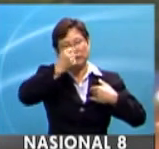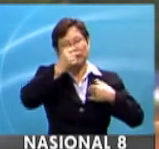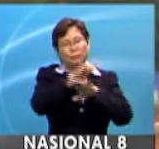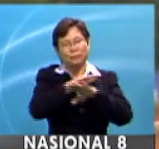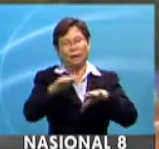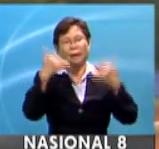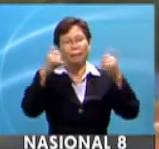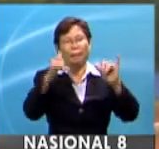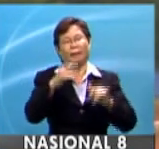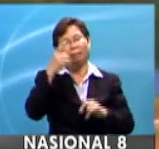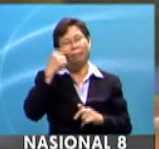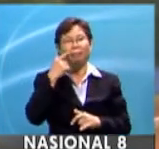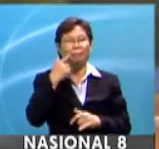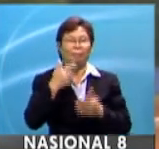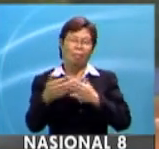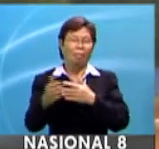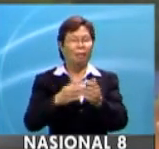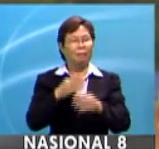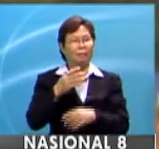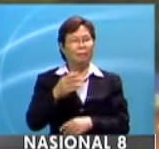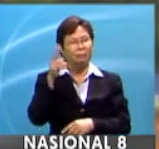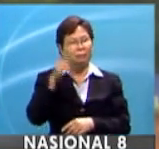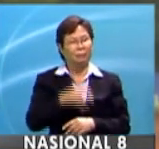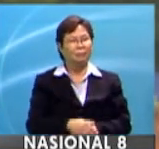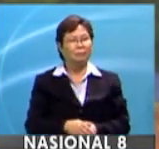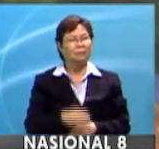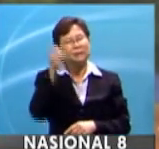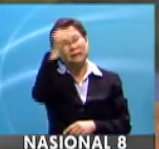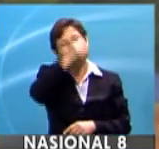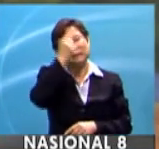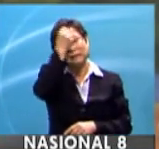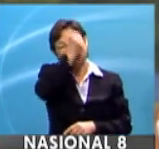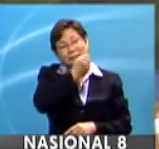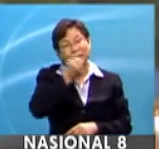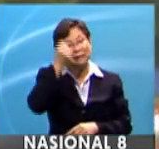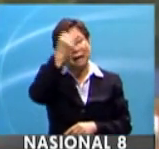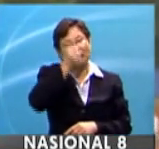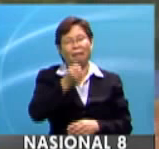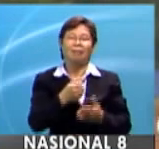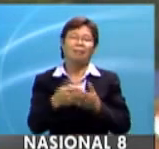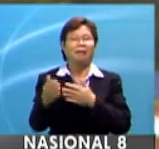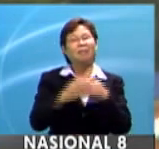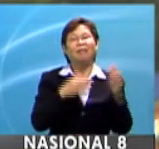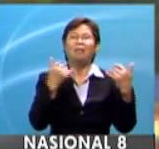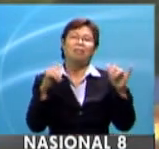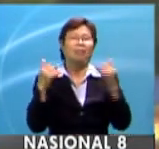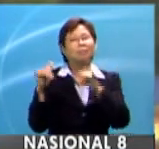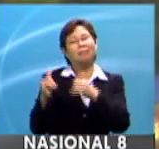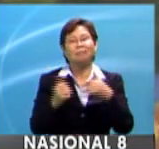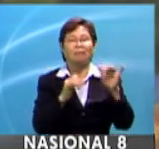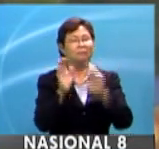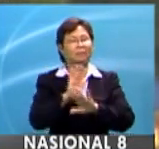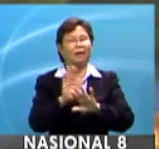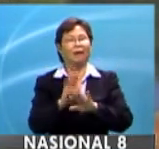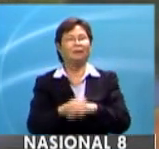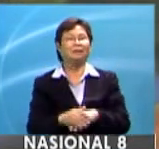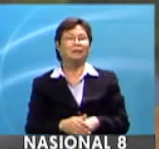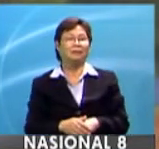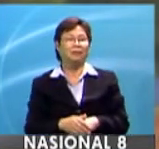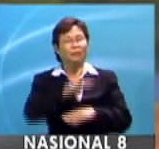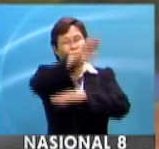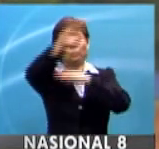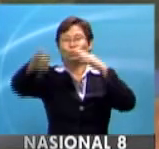lewak dia orang kena buang sik sambil Le pada keseluruhannya memang saya